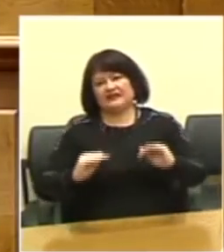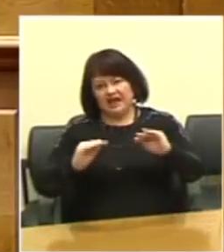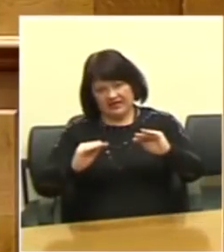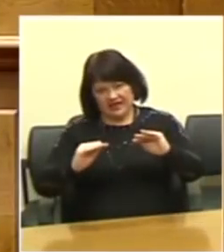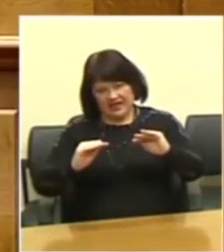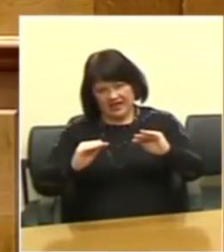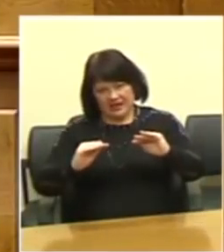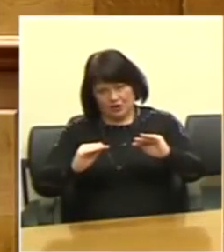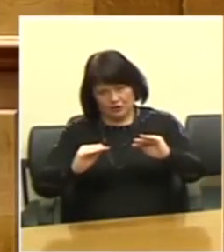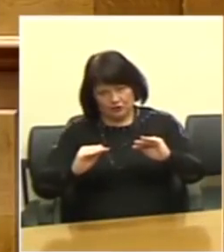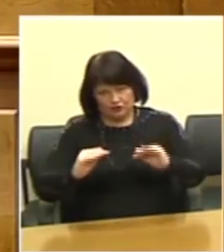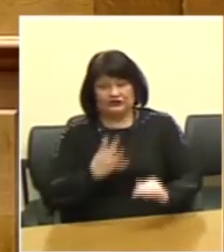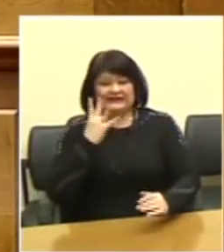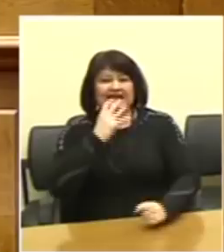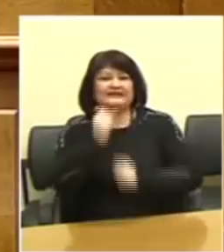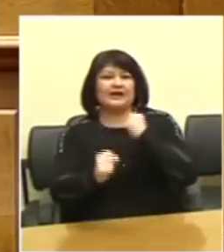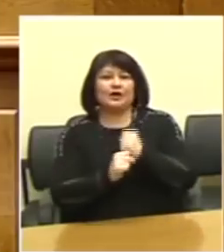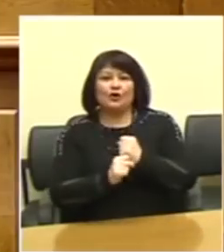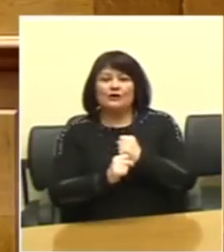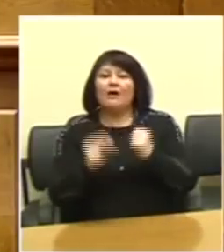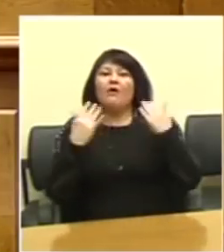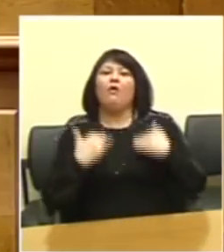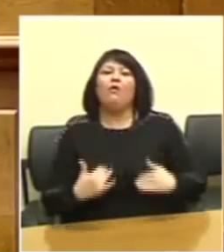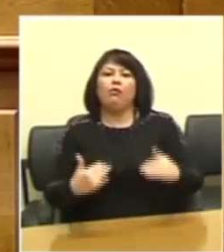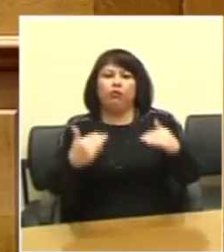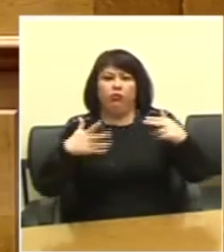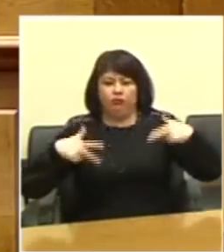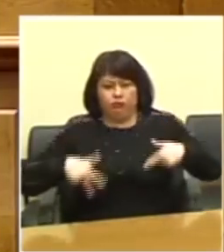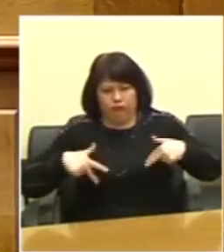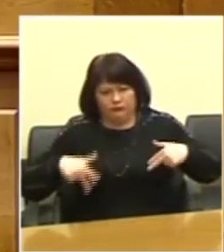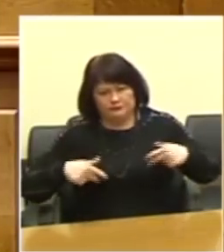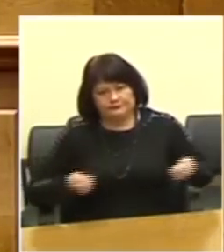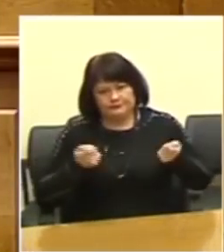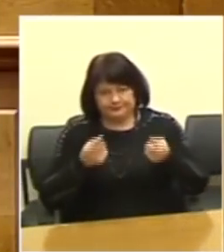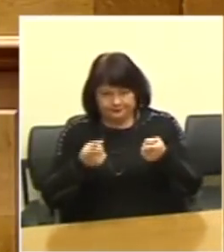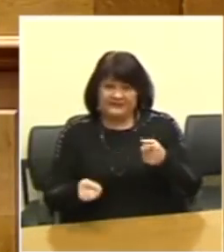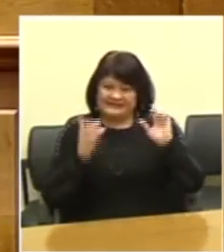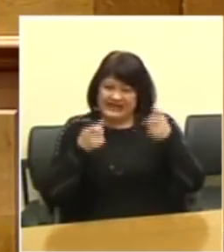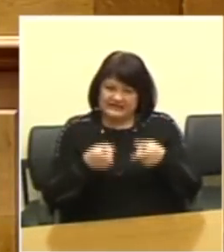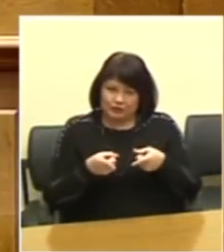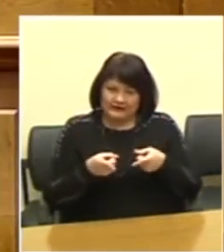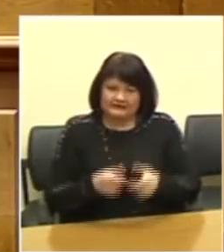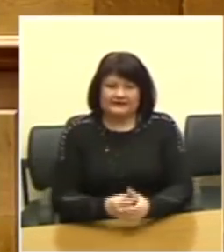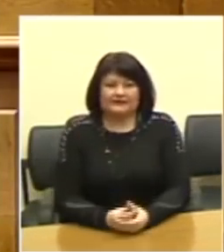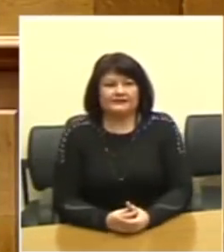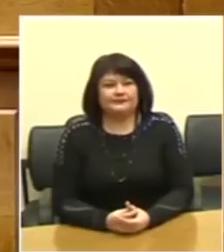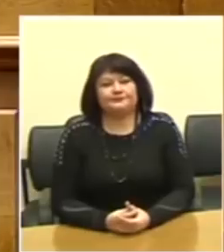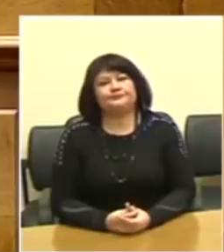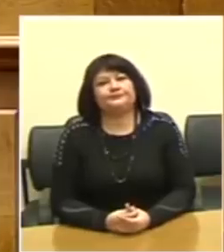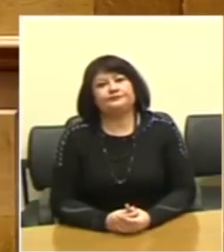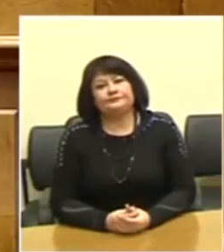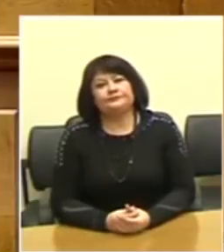αδιατάραχτος τετραετής κοινοβουλευτικός κυβερνητικός κύκλος κατά τη Νέα Δημοκρατία.